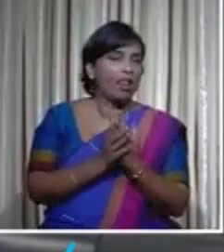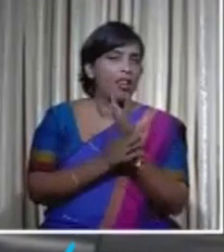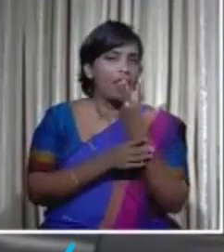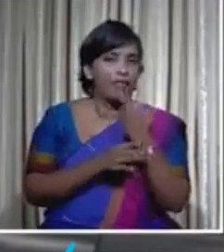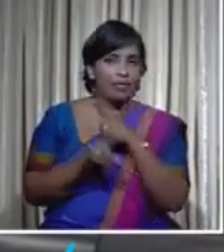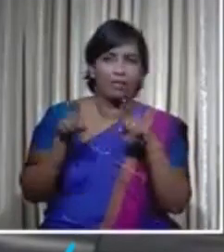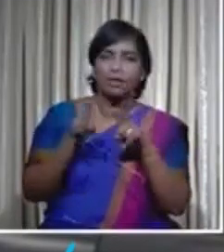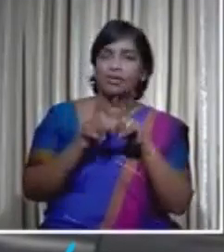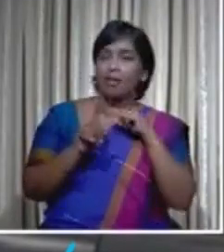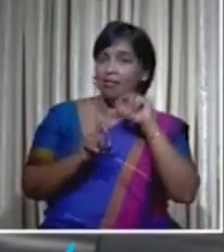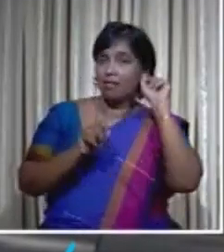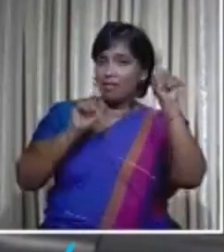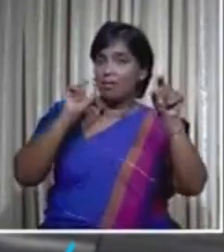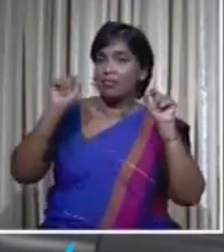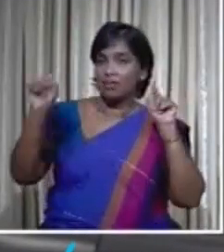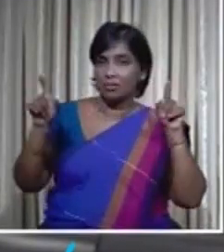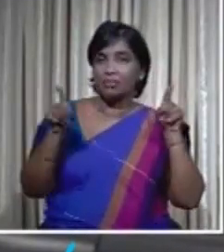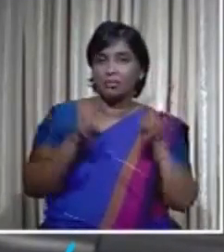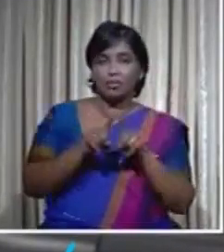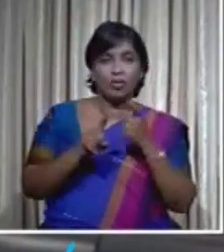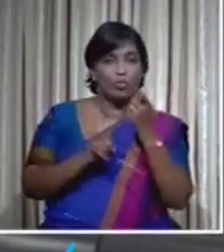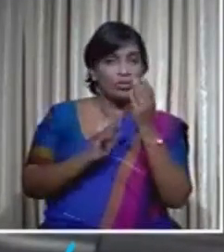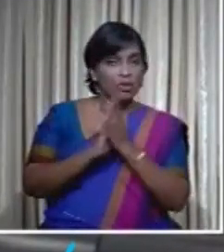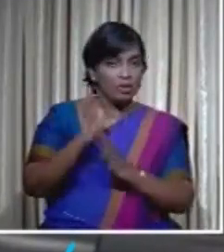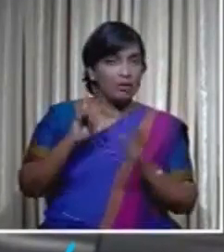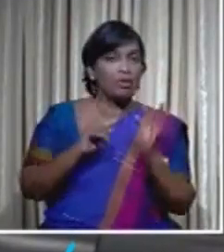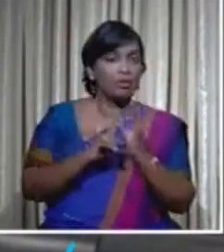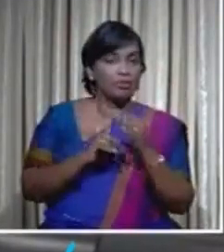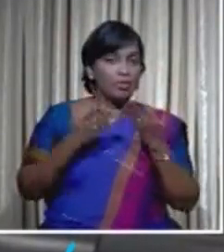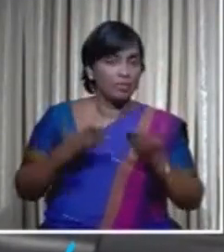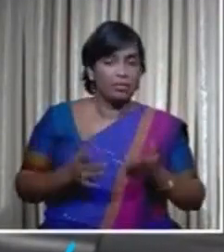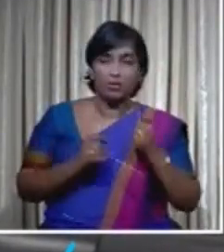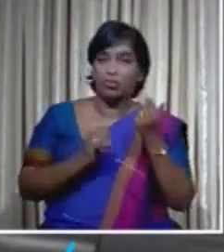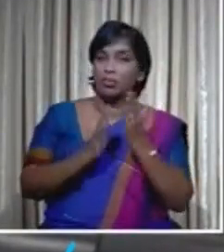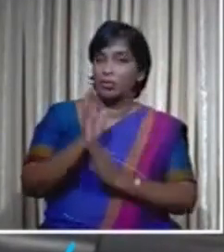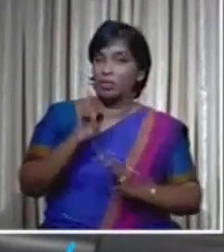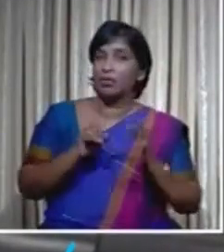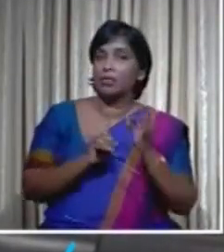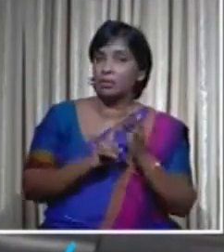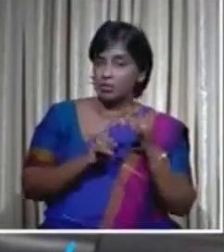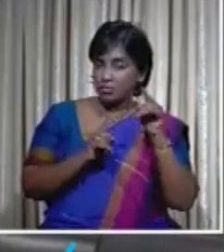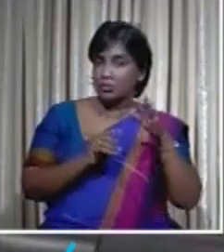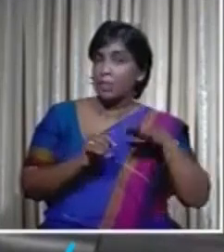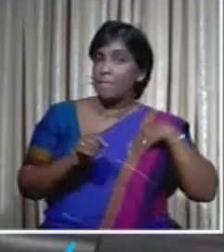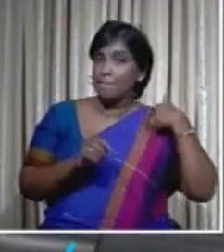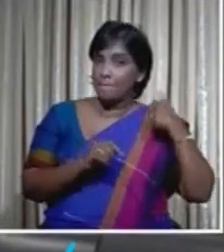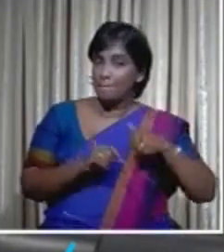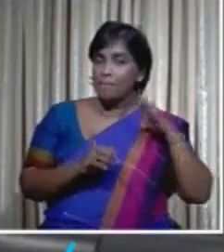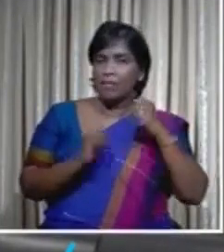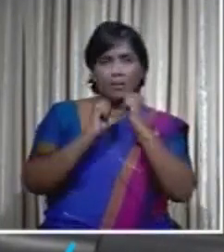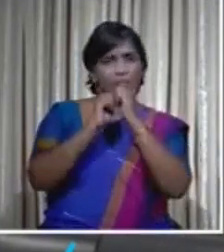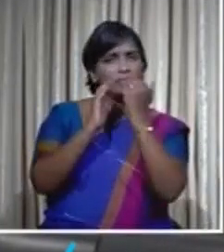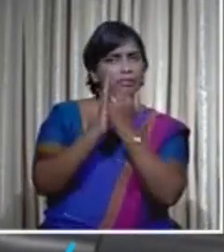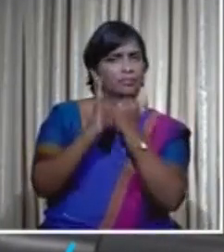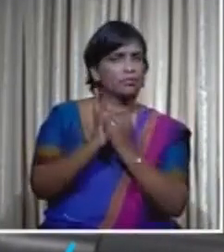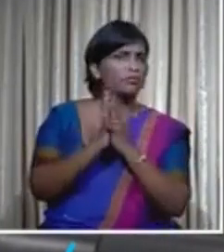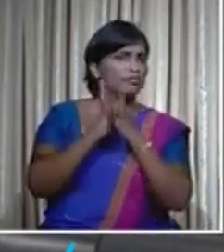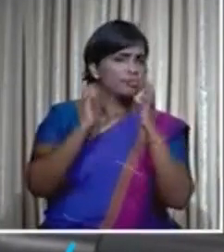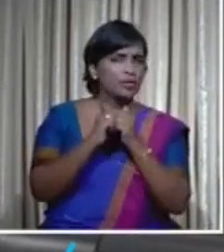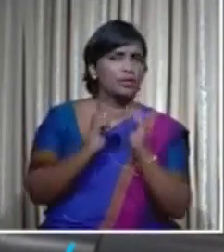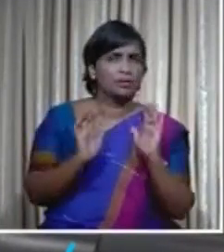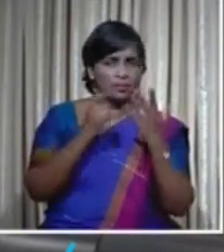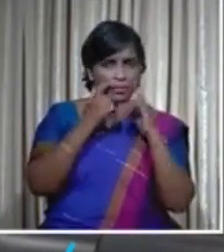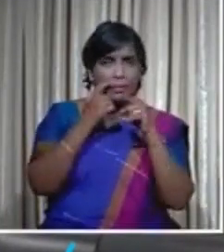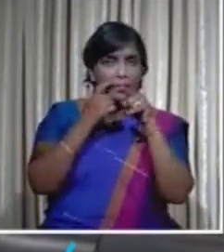நிதியமைச்சர் முன்னுக்கும் வந்து பல விடயங்களை செய்தது என்று சொல்றீர்கள். அதுக்கு முதலே என் செய்ய இல்லை, அதுக்கு நீங்கள் விடவே இல்லை. நீங்கள் அங்க வந்து தடைகளை